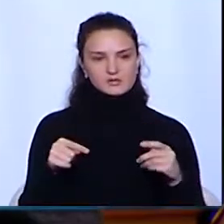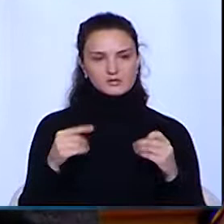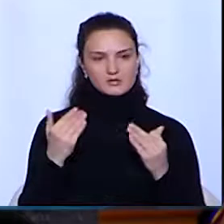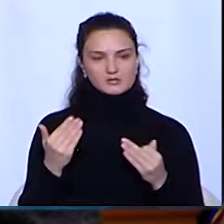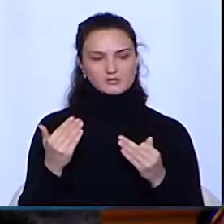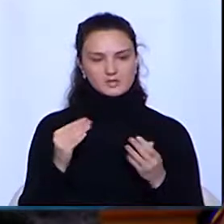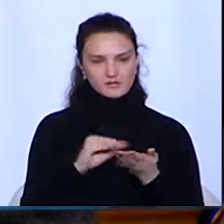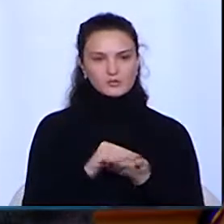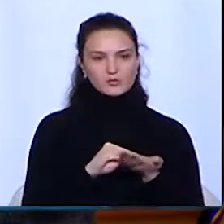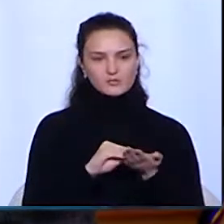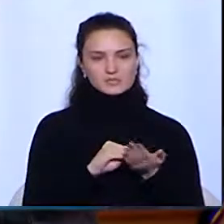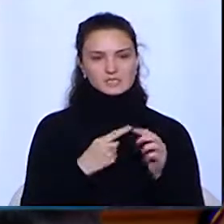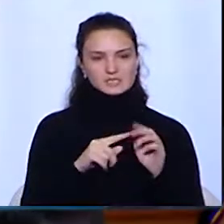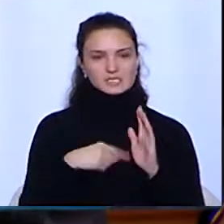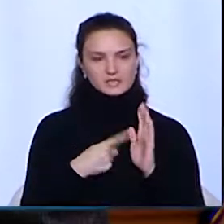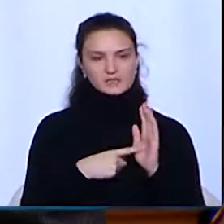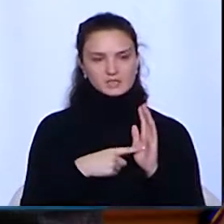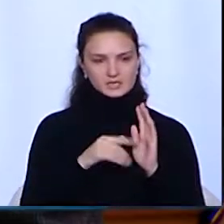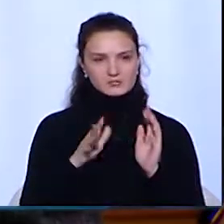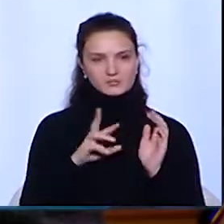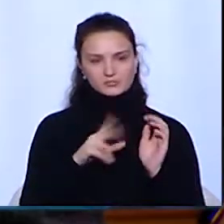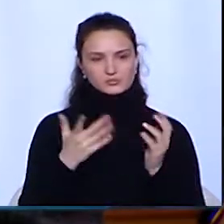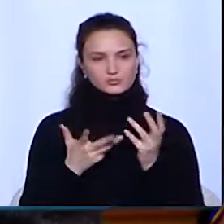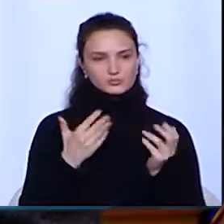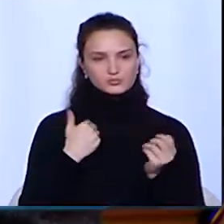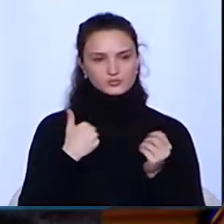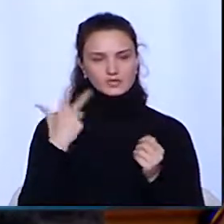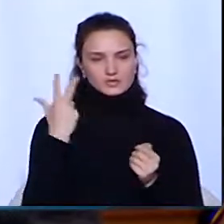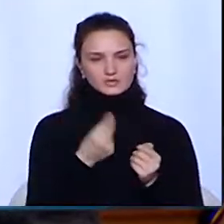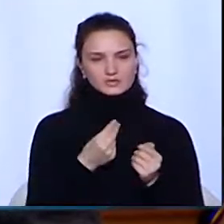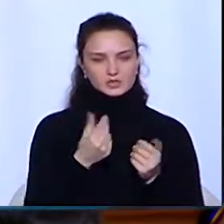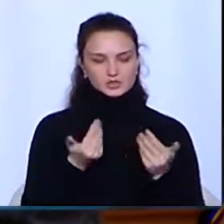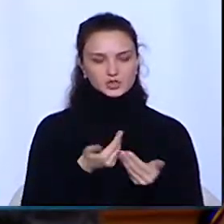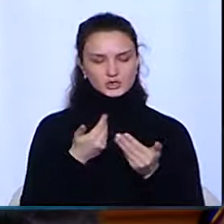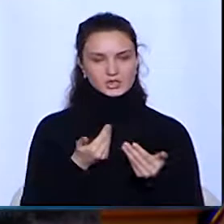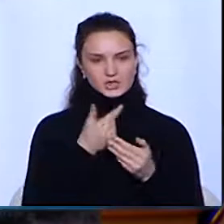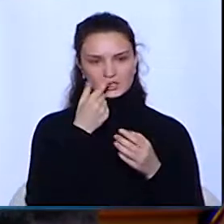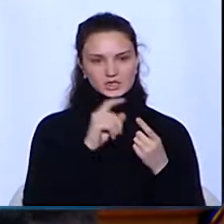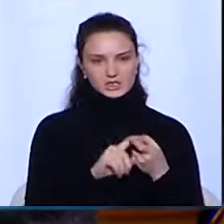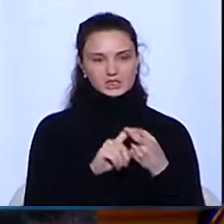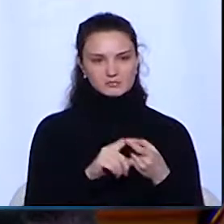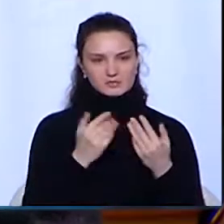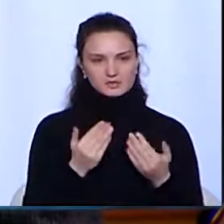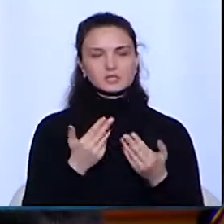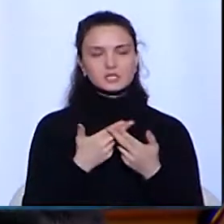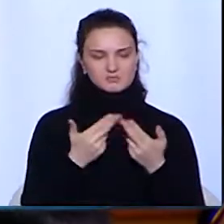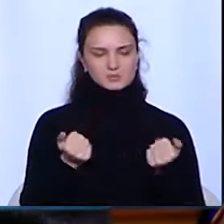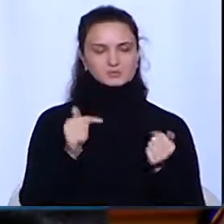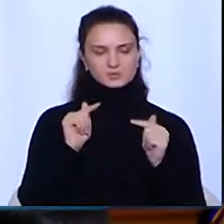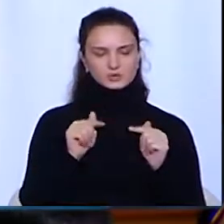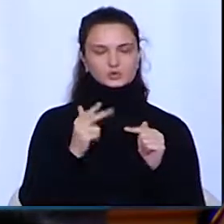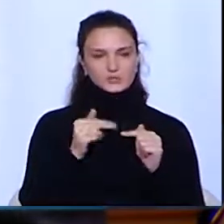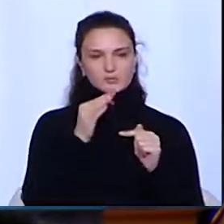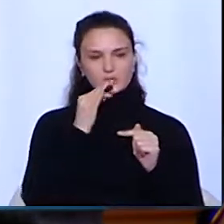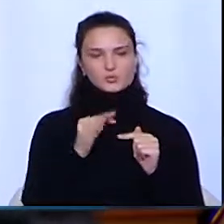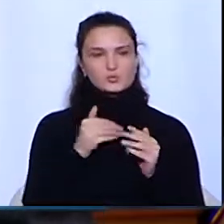მიეკუთვნება და გავიმეორებ, ეს კითხვა იქნებოდა აქტუალური, თუ ჩვენ ავცრიდით ცოცხალი გრიპის ვაქცინით. მაშინ რა თქმა უნდა არის